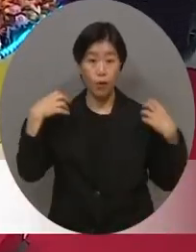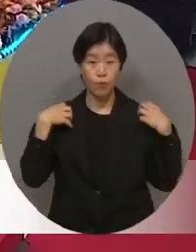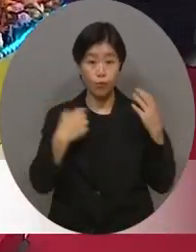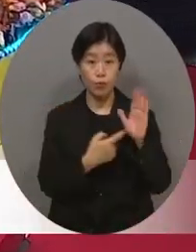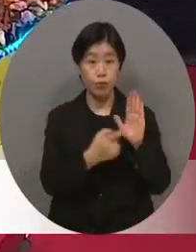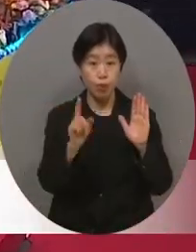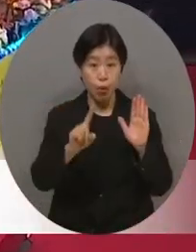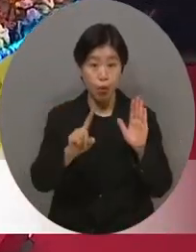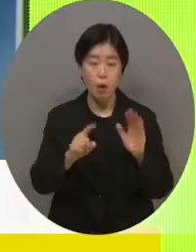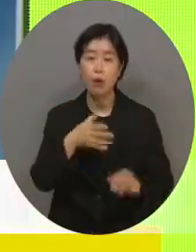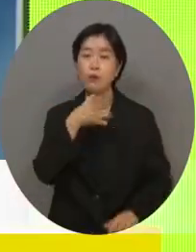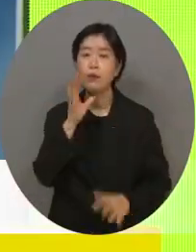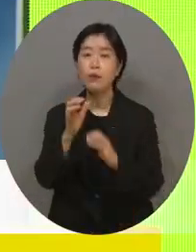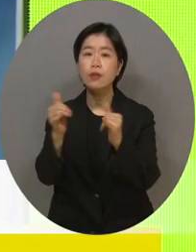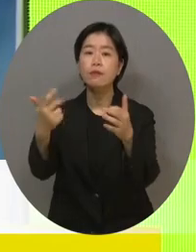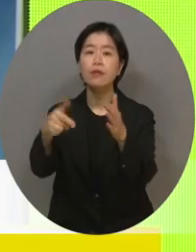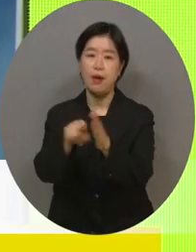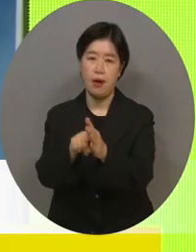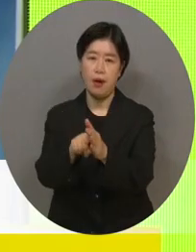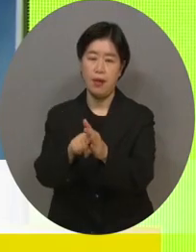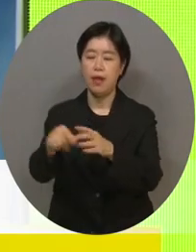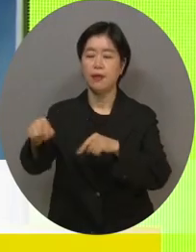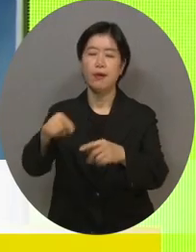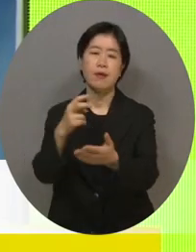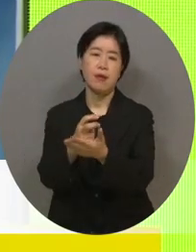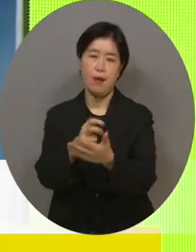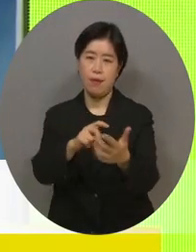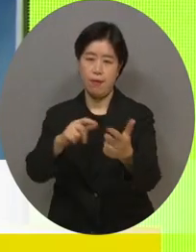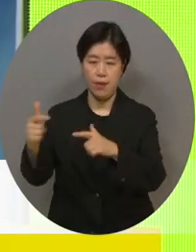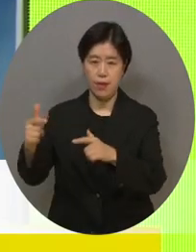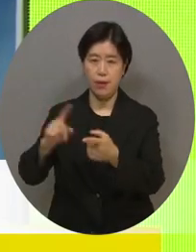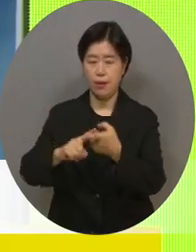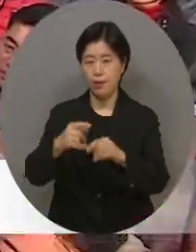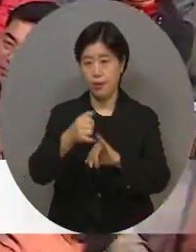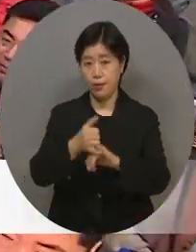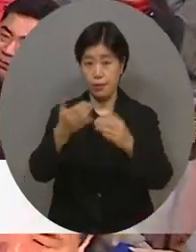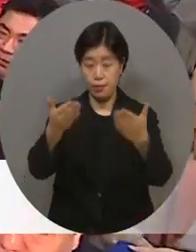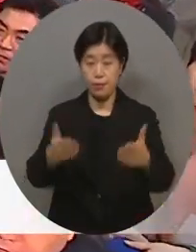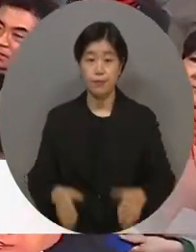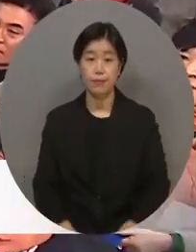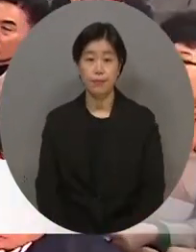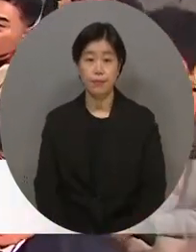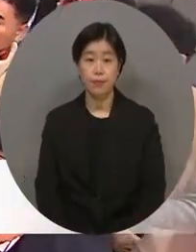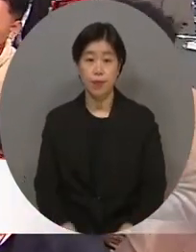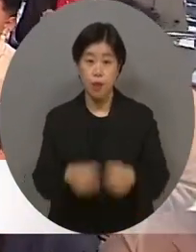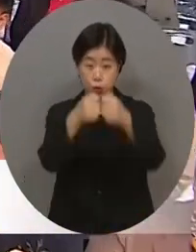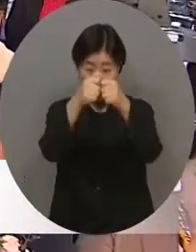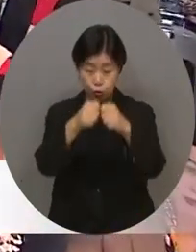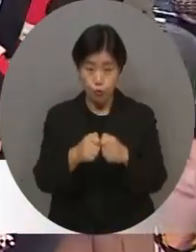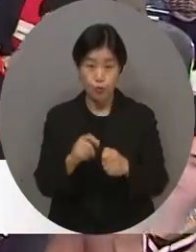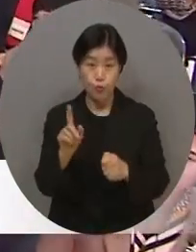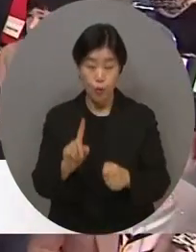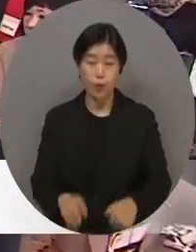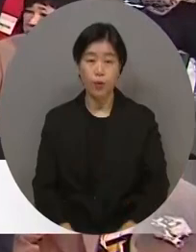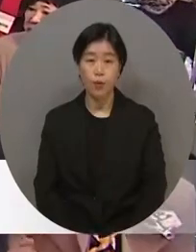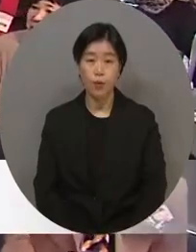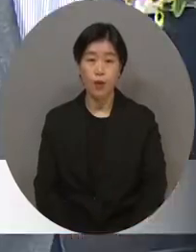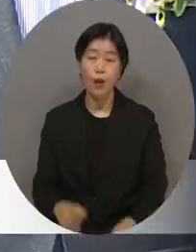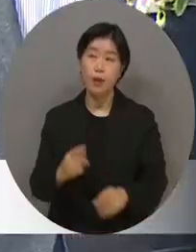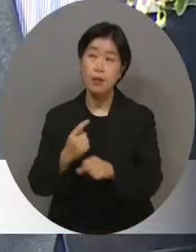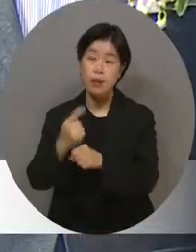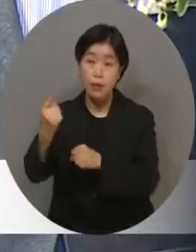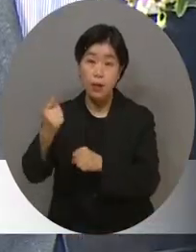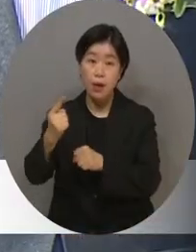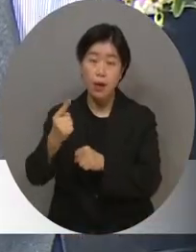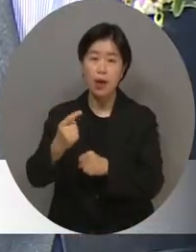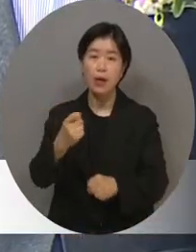노년층에 대한 적극적인 정책 추진과 예산 편성을 약속했습니다. 구체적으로 정부는 내년에 노인 일자리